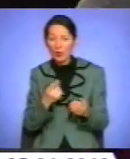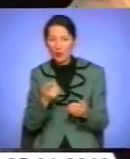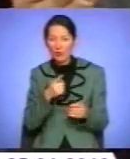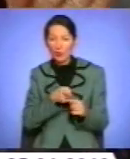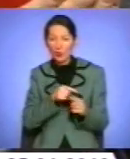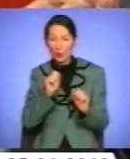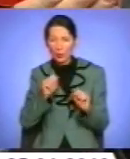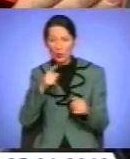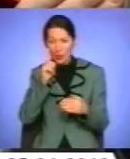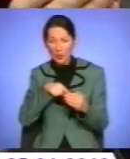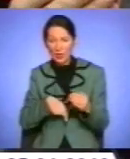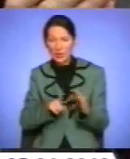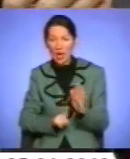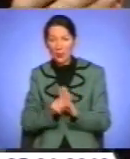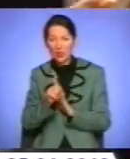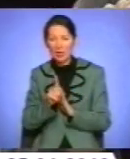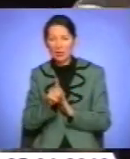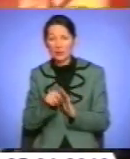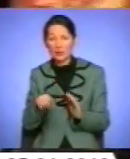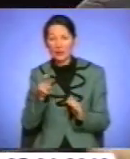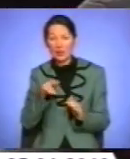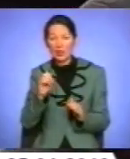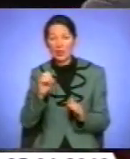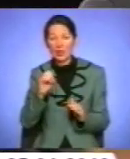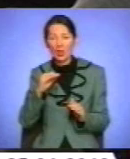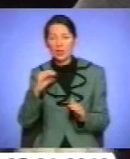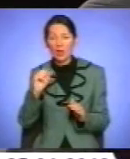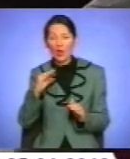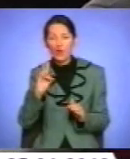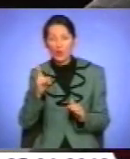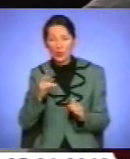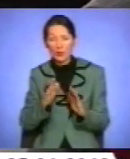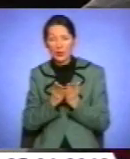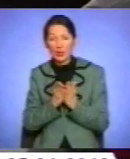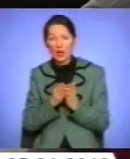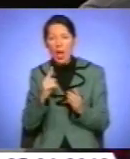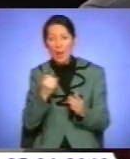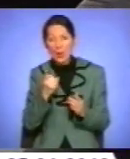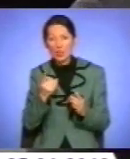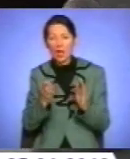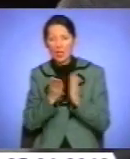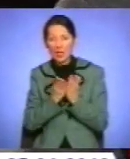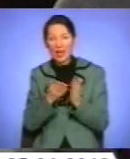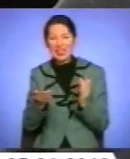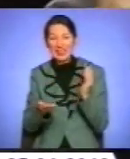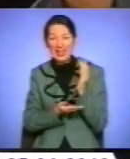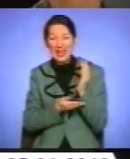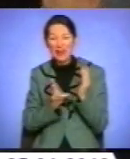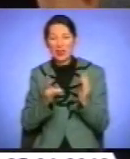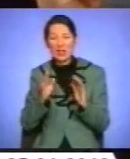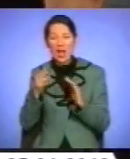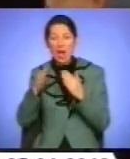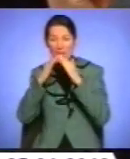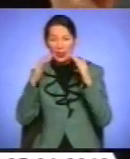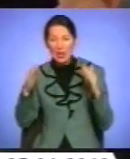переконатися, починаючи з дежавю, спроба повернення, навіть і першої книги «Дерева на дахах», і навіть в оцій книзі,